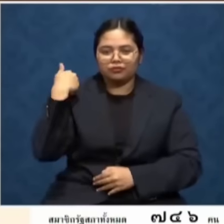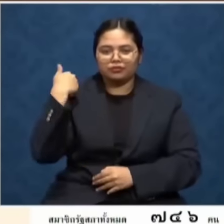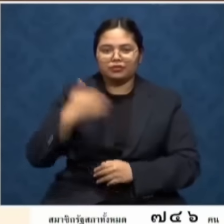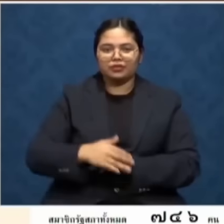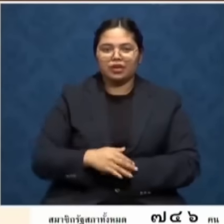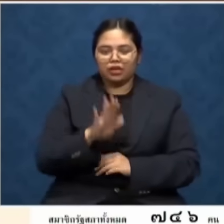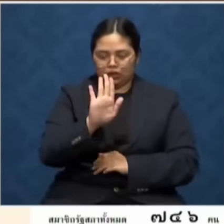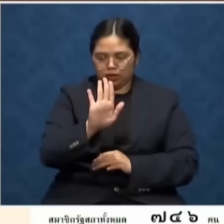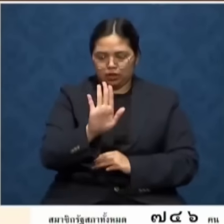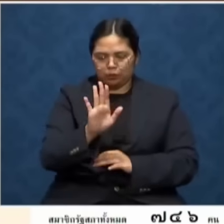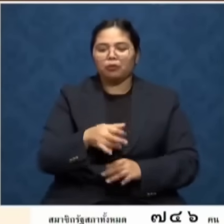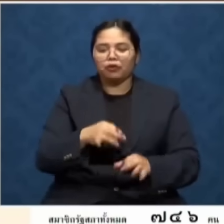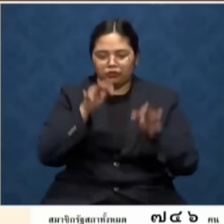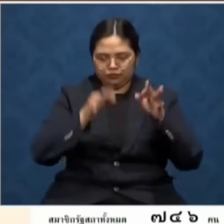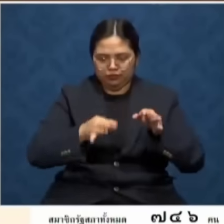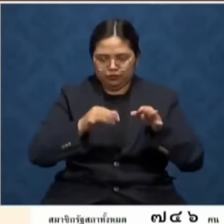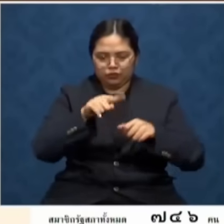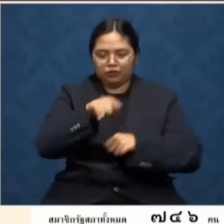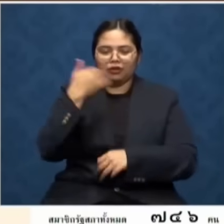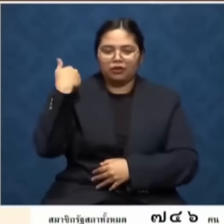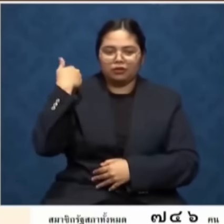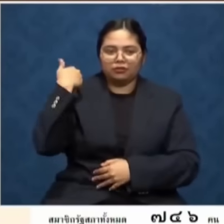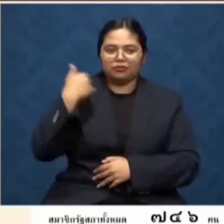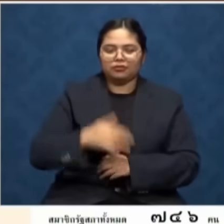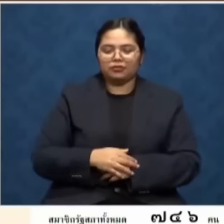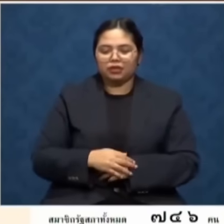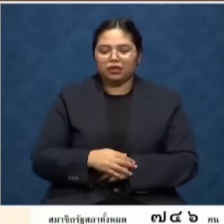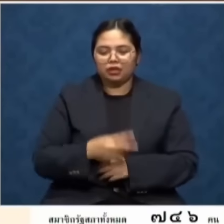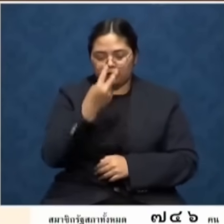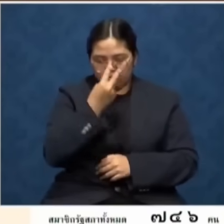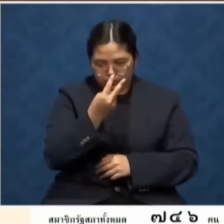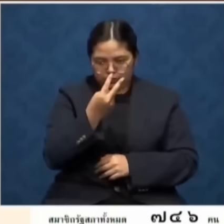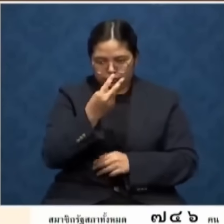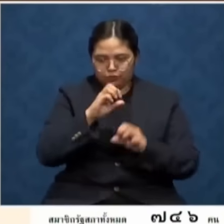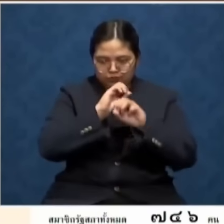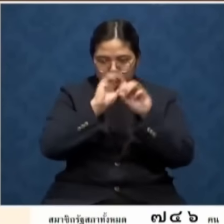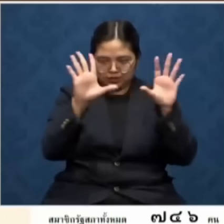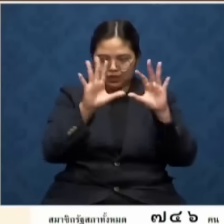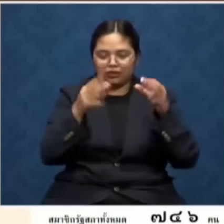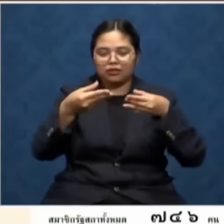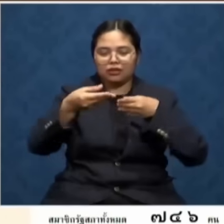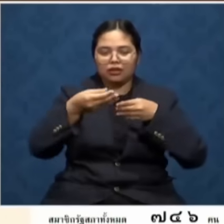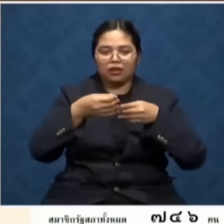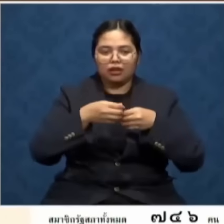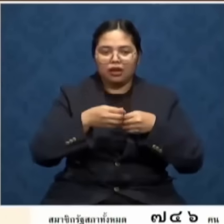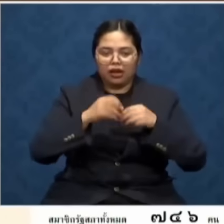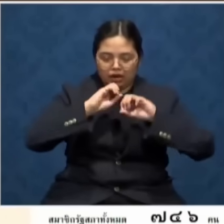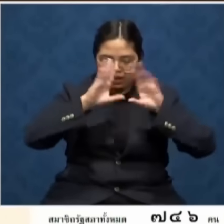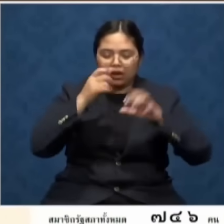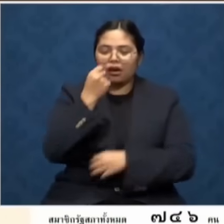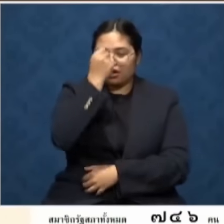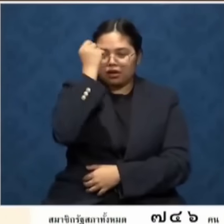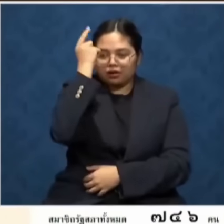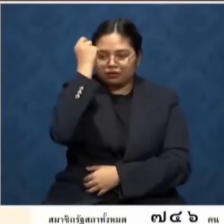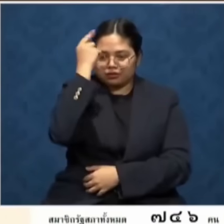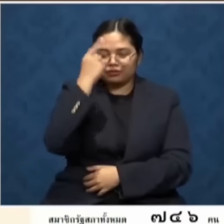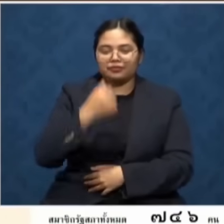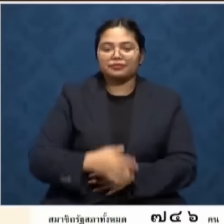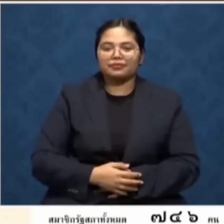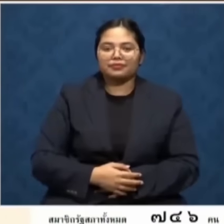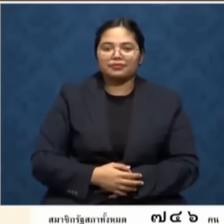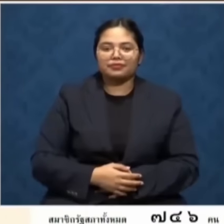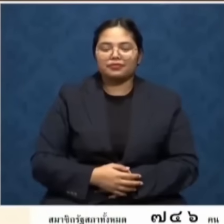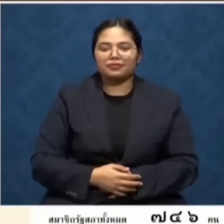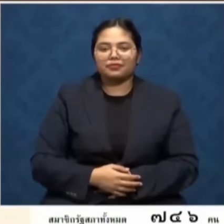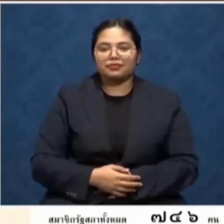องวินิจฉัยท่านสรัสนันก่อนครับนะครับผมก็จะดูให้ดีที่สุดนะครับผมเข้าใจคงไม่ต้องขอ